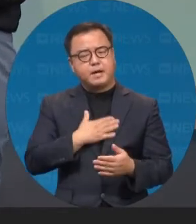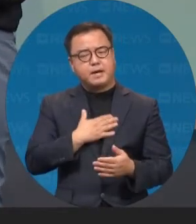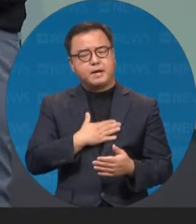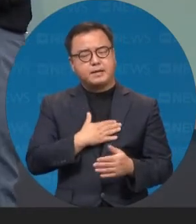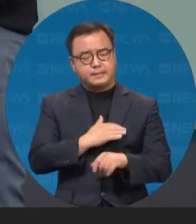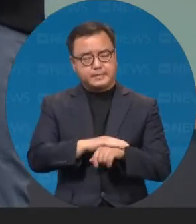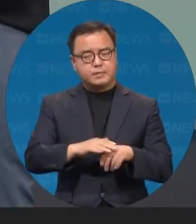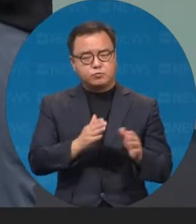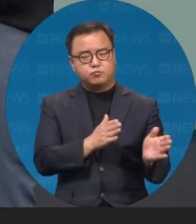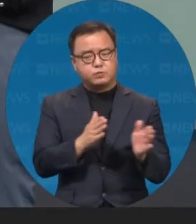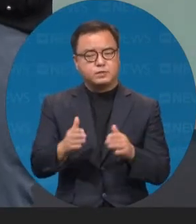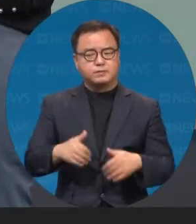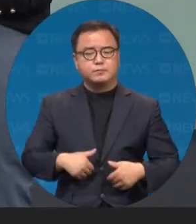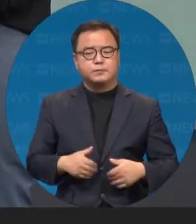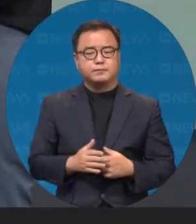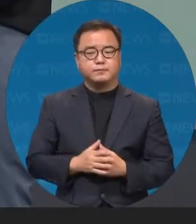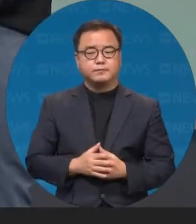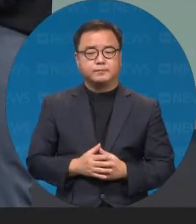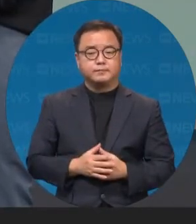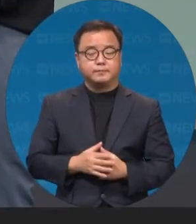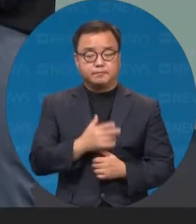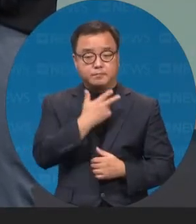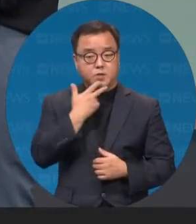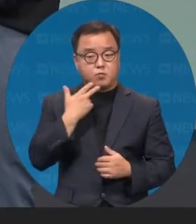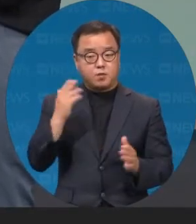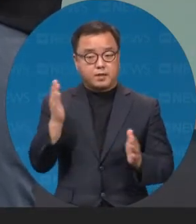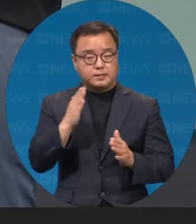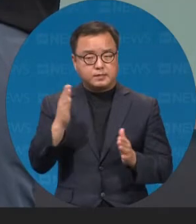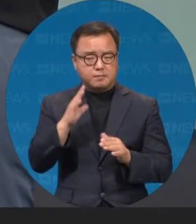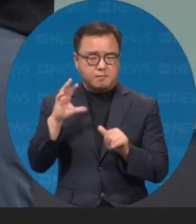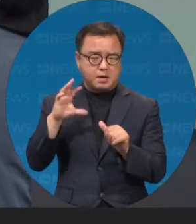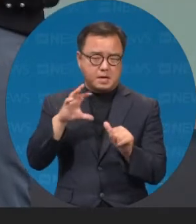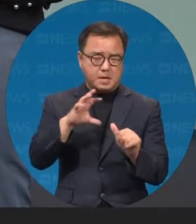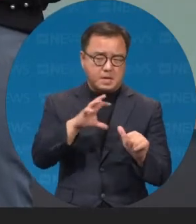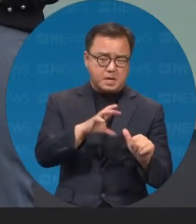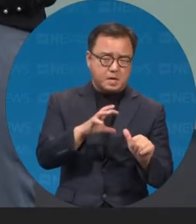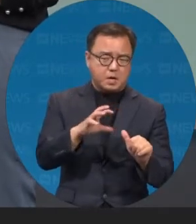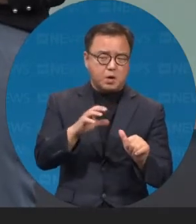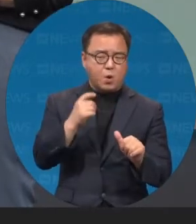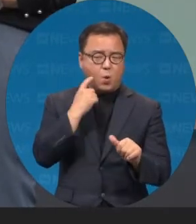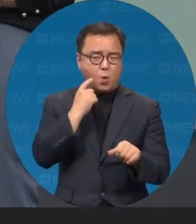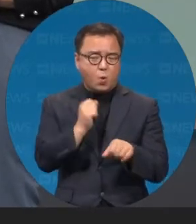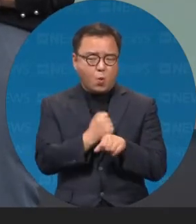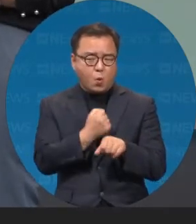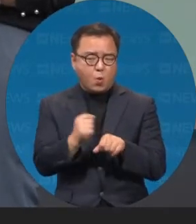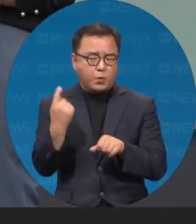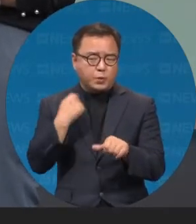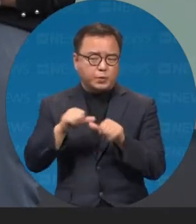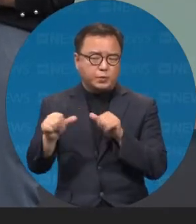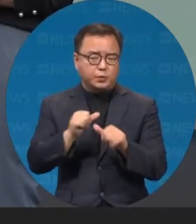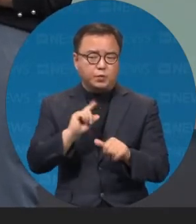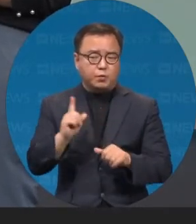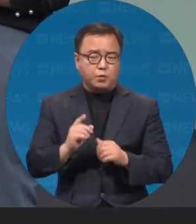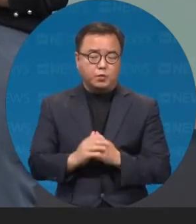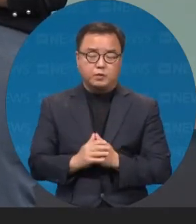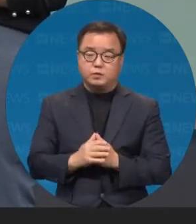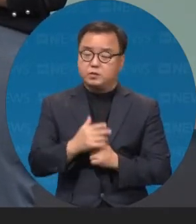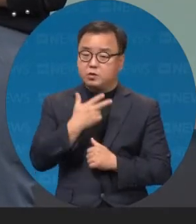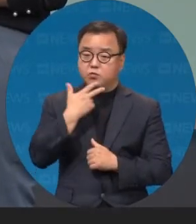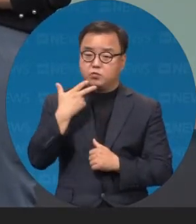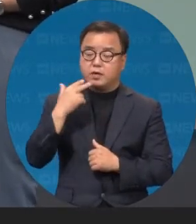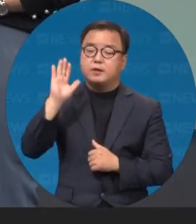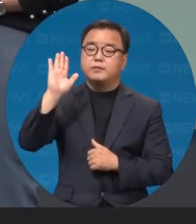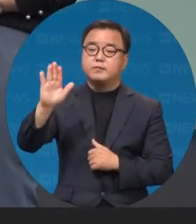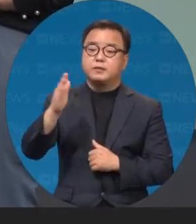마련이라 되겠습니다 마지막 싶었습니다 영국 학생들 조여오는 음모론 어 이건 어떤 내용일까 4 연구에서 미래세대의 주역인